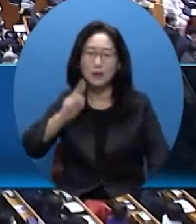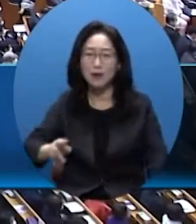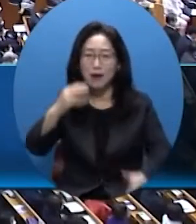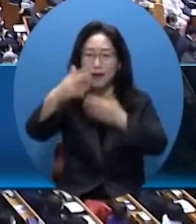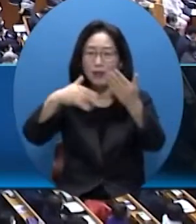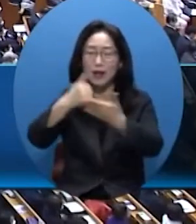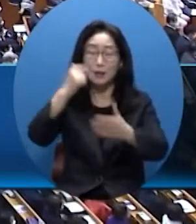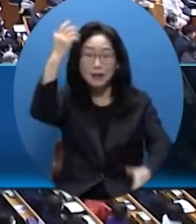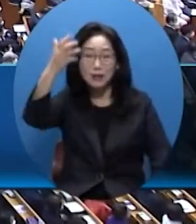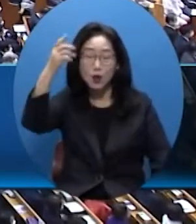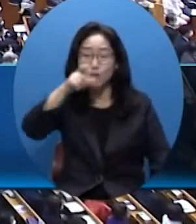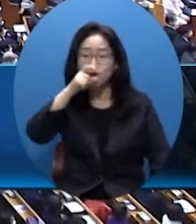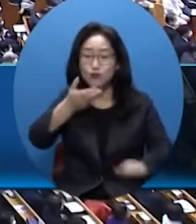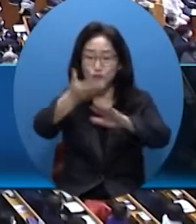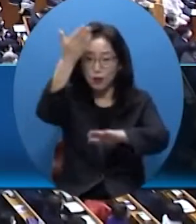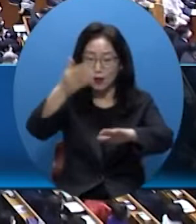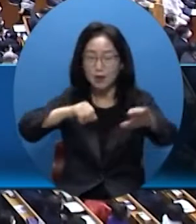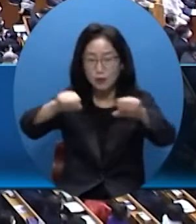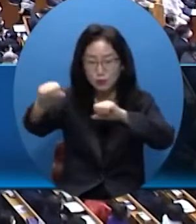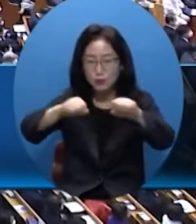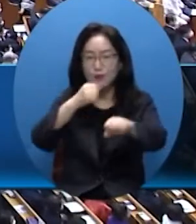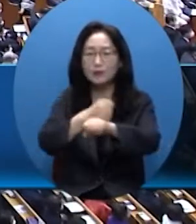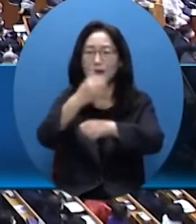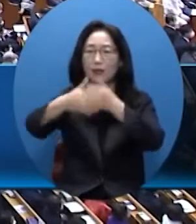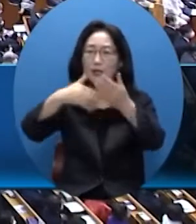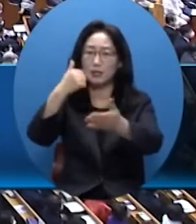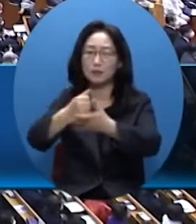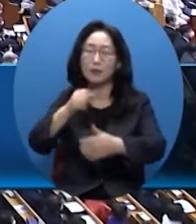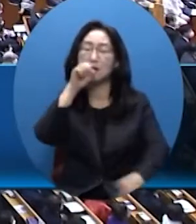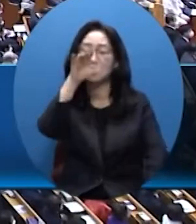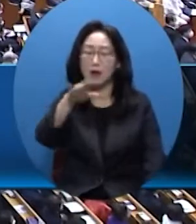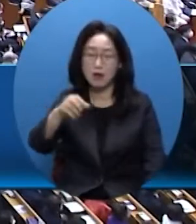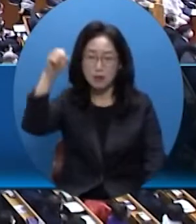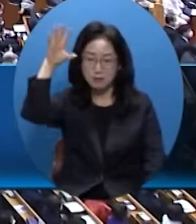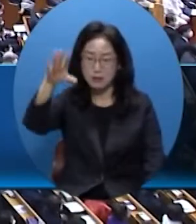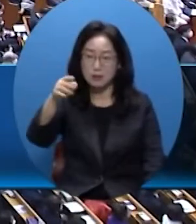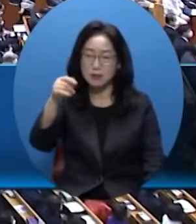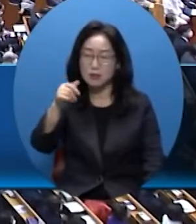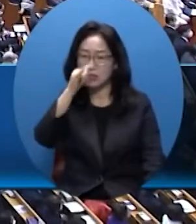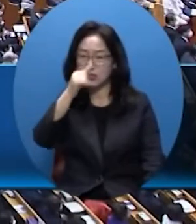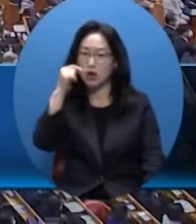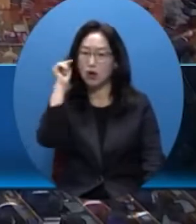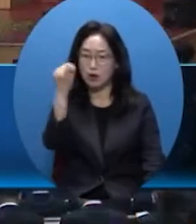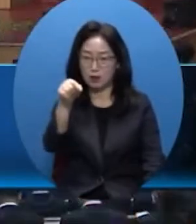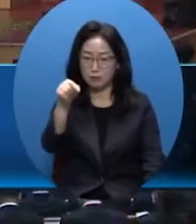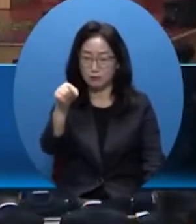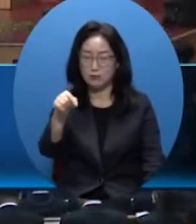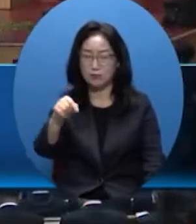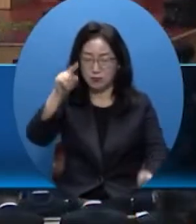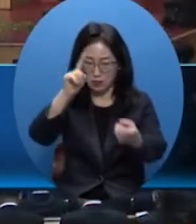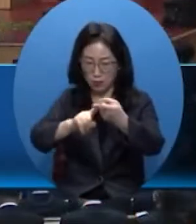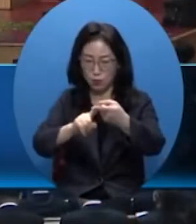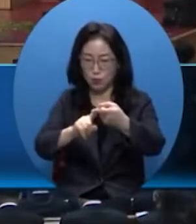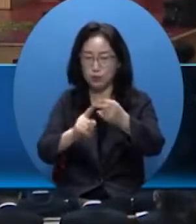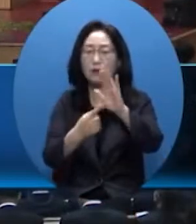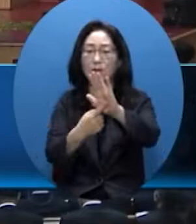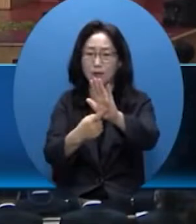수면 위에 운행 하시니라 하나님이 이르시되 빛이 있으라 하시니 기 빛이 있었고